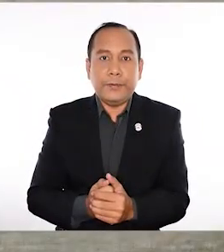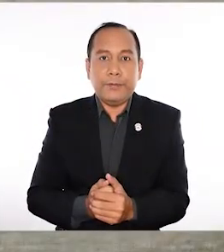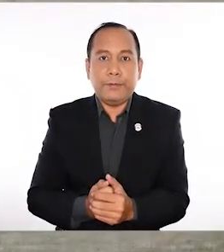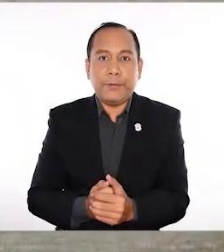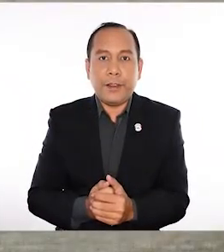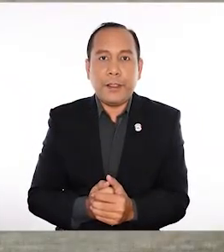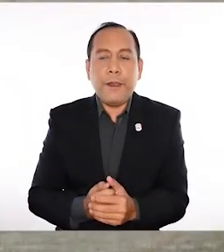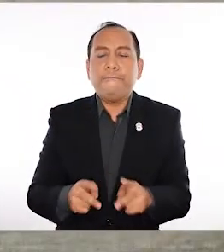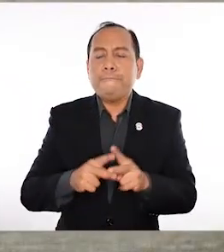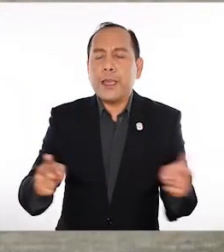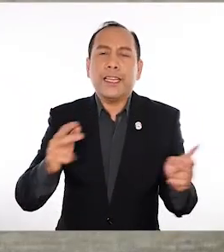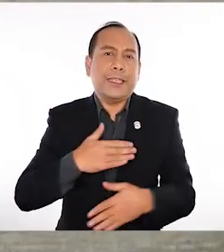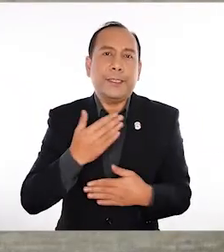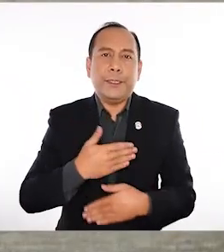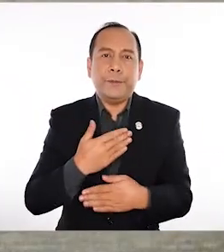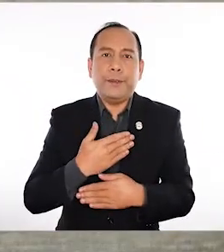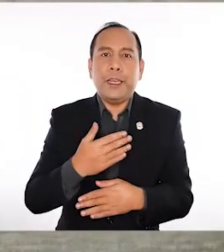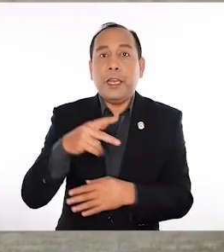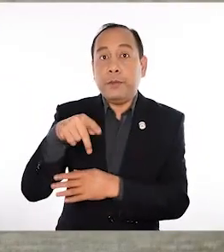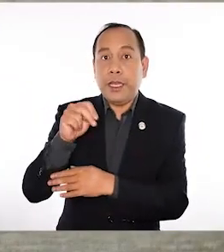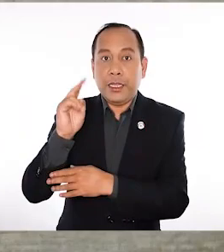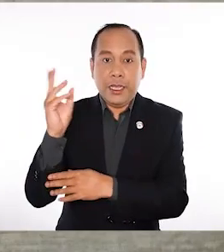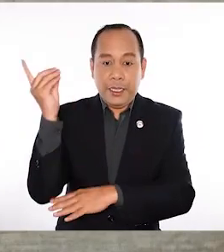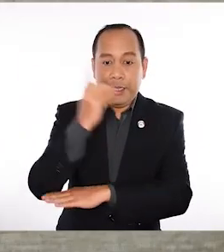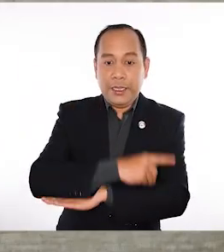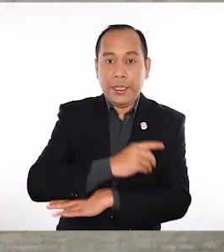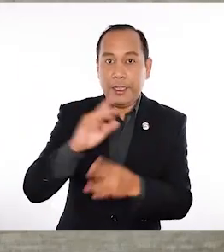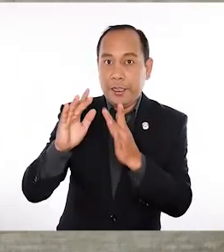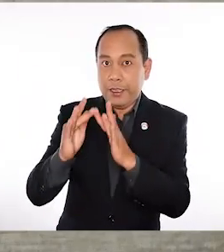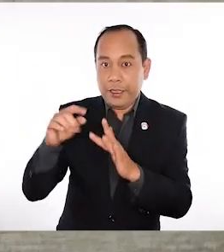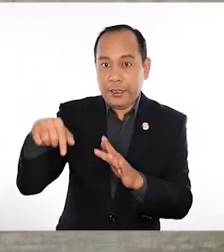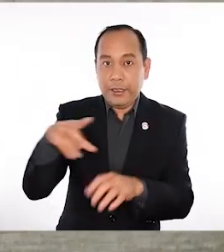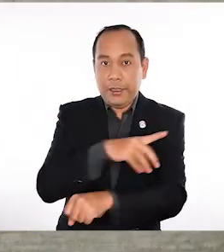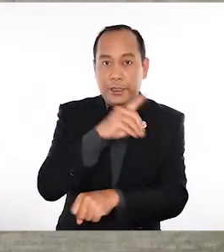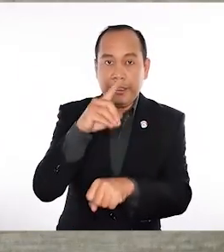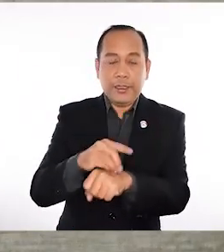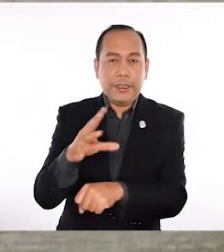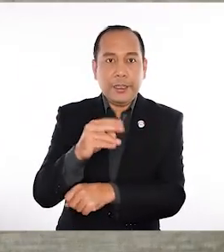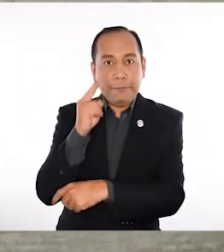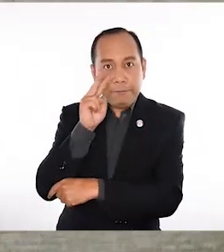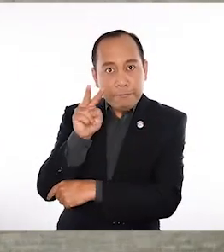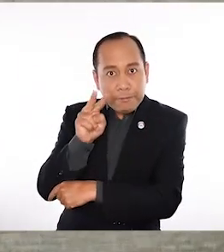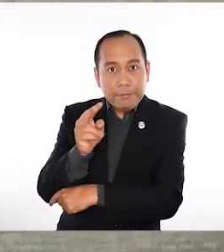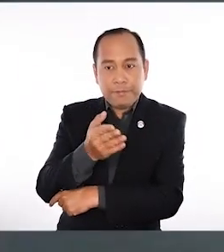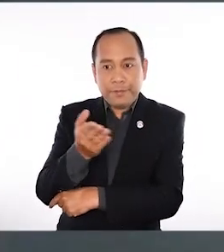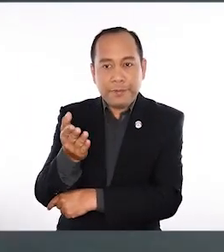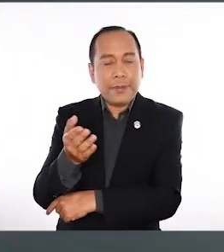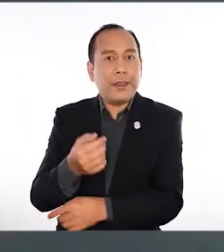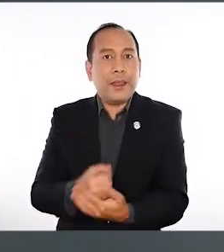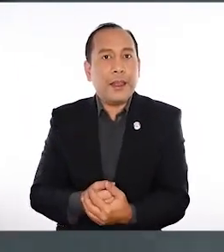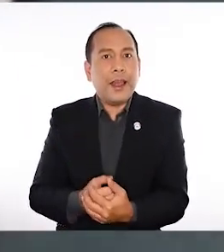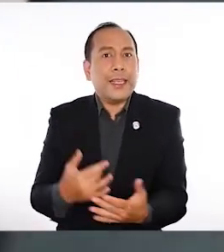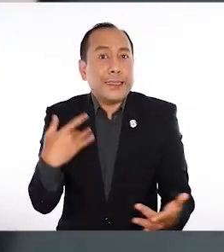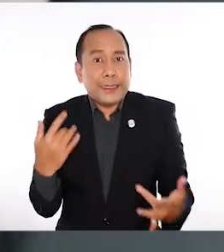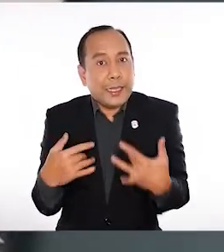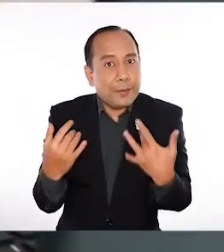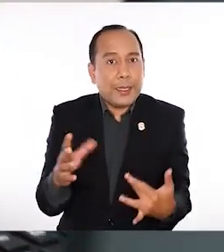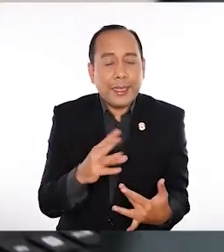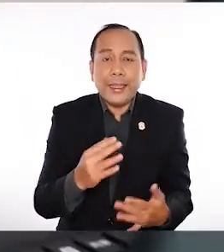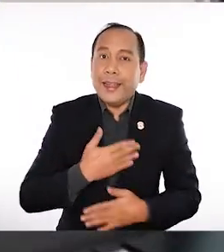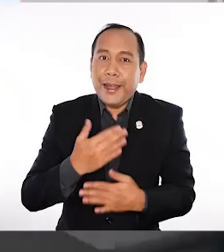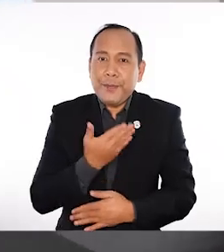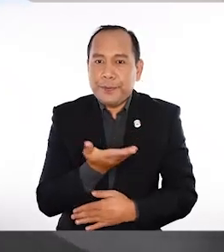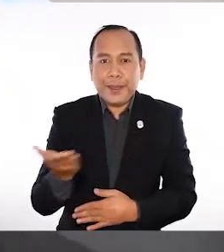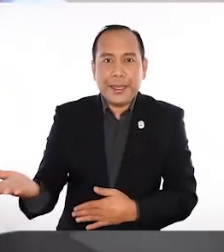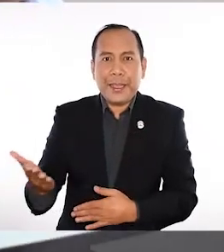Napakasaya po ng ginawang PNK Day online na atin pong distrito, at kitang-kita po namin yung excitement at yung saya ng